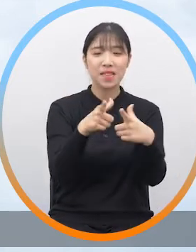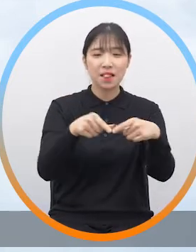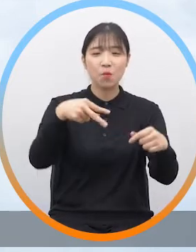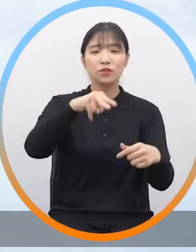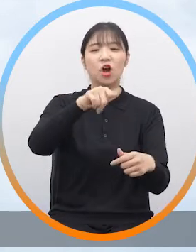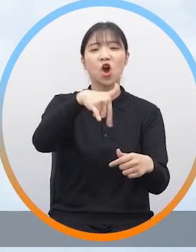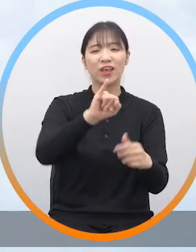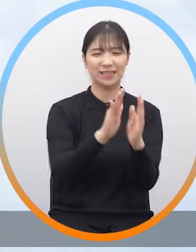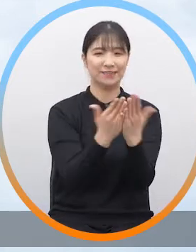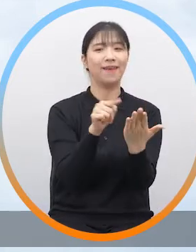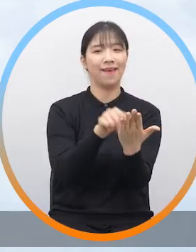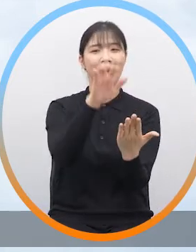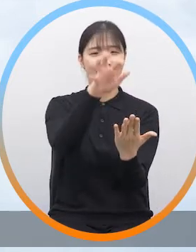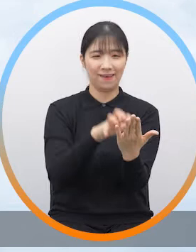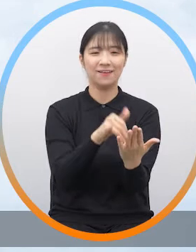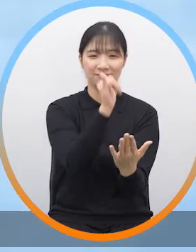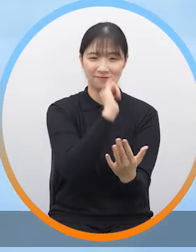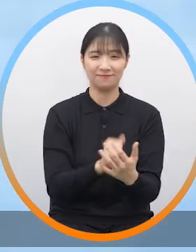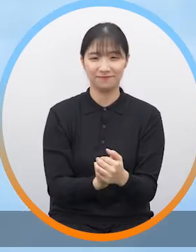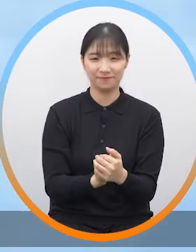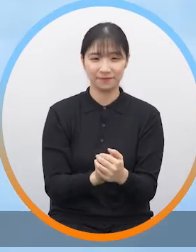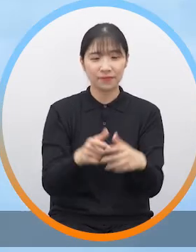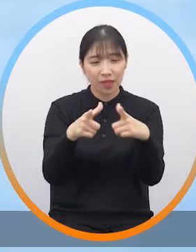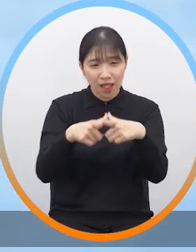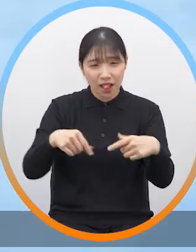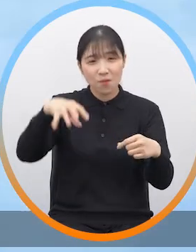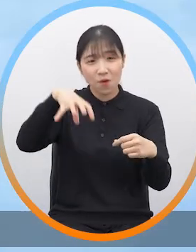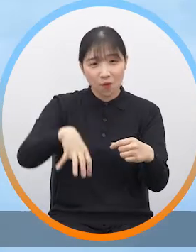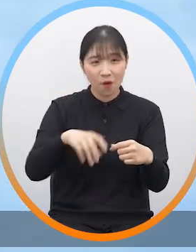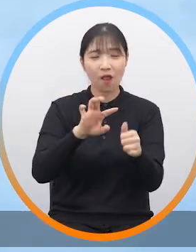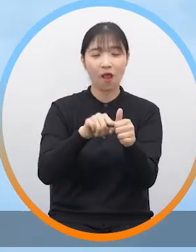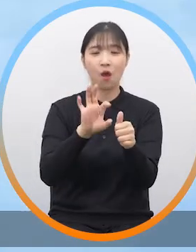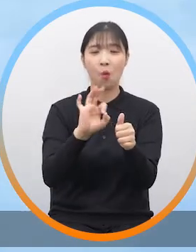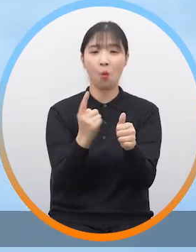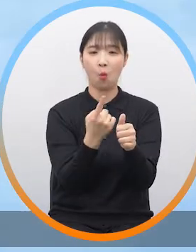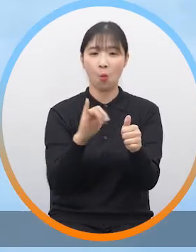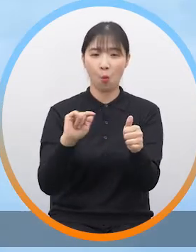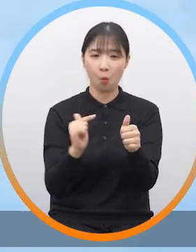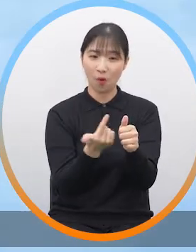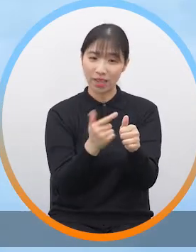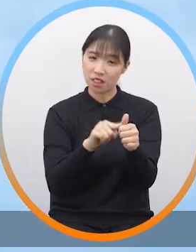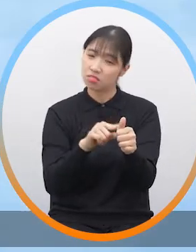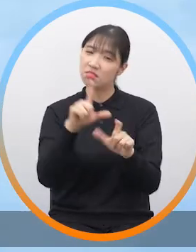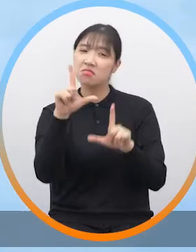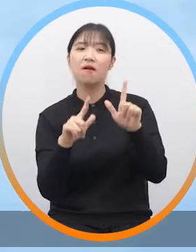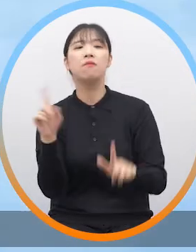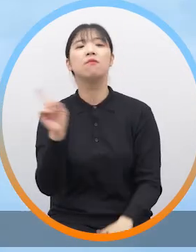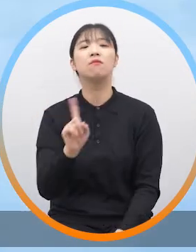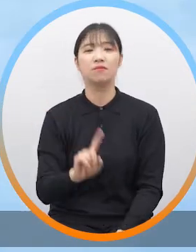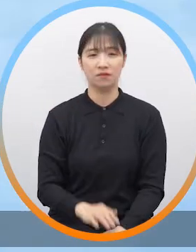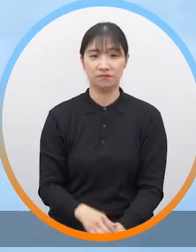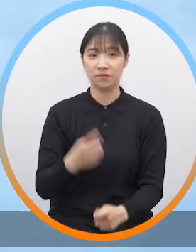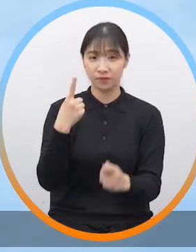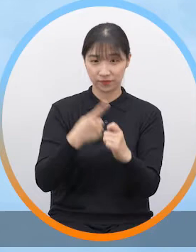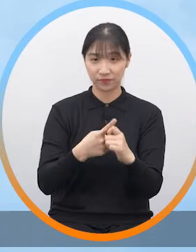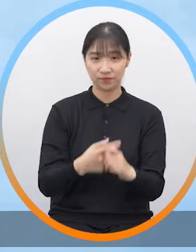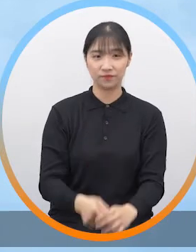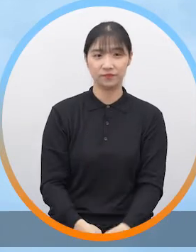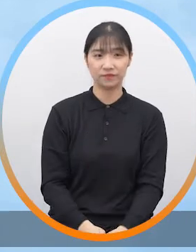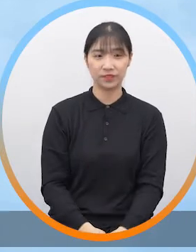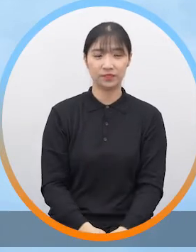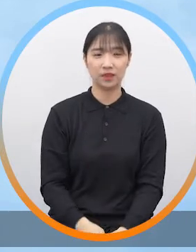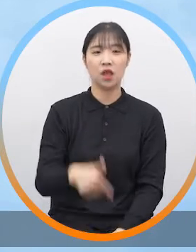일본 서기에 나오죠. 일본에서의 왕인의 위상을 한번 보면요, 첫째,